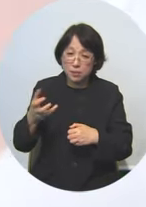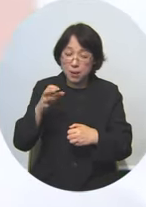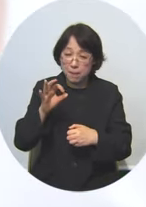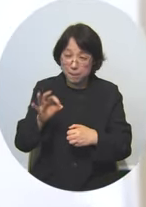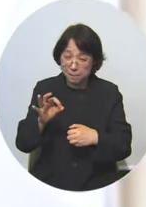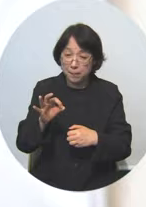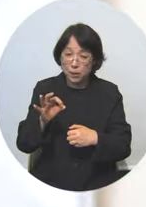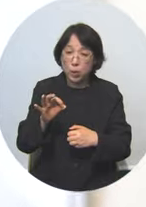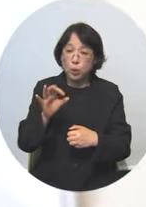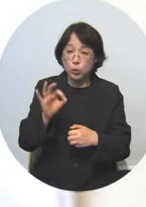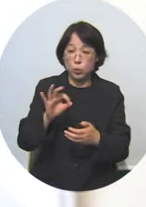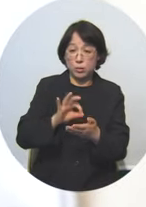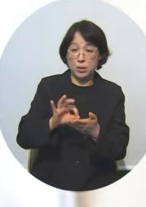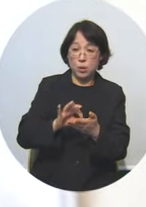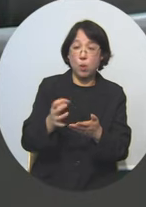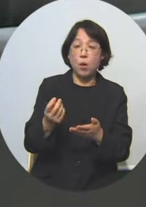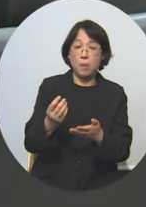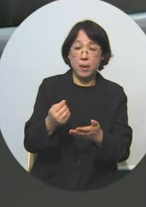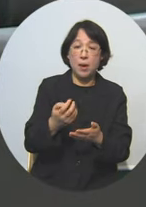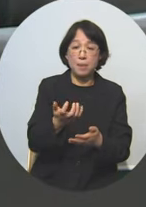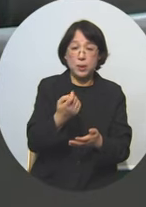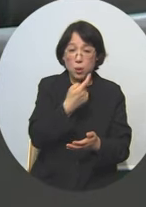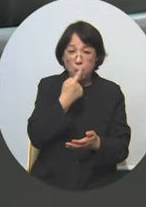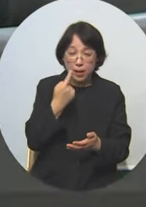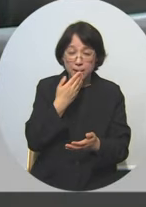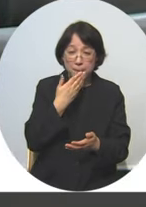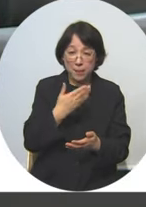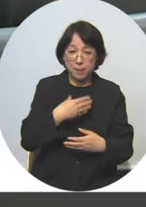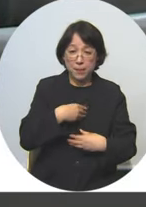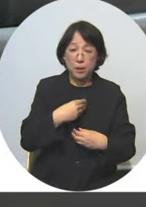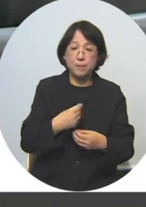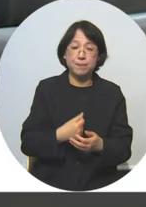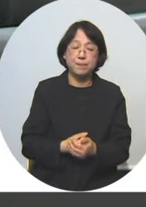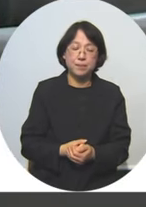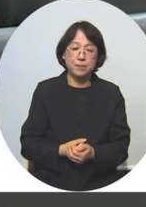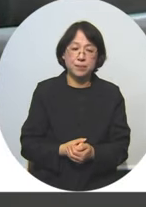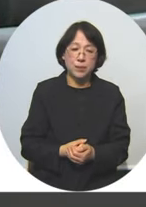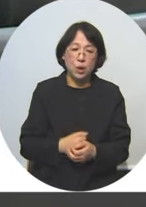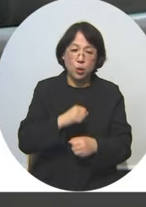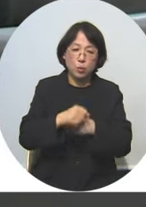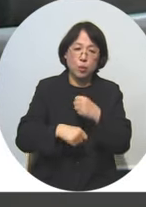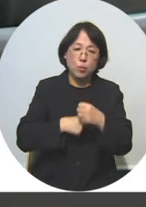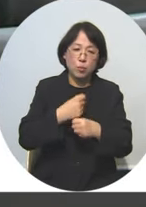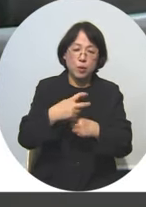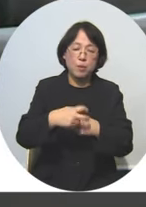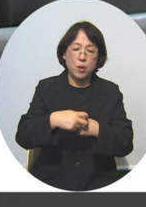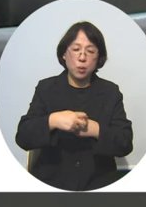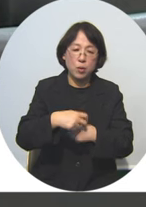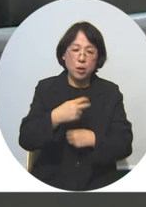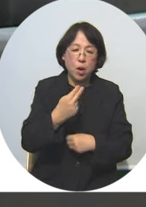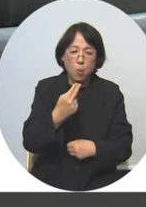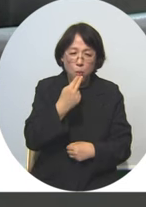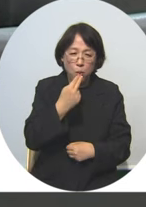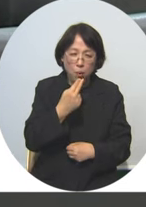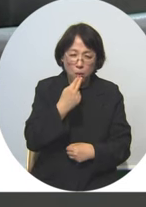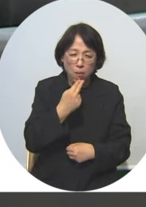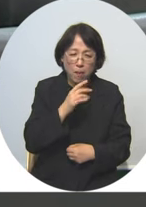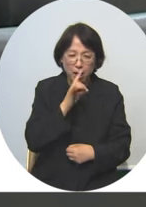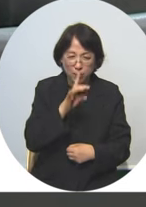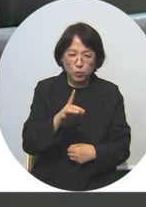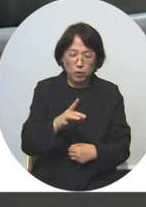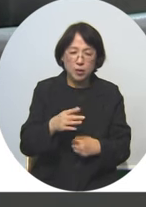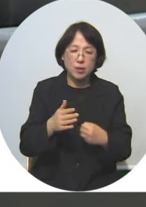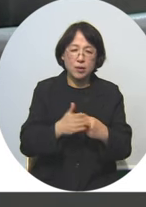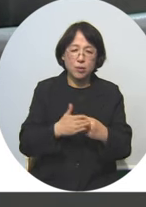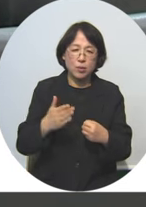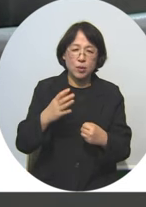확인할 수 있어 편하다고 말합니다. 동물병원은 보험 적용이 안 되잖아요. 그래서 비용적으로 좀 부담이